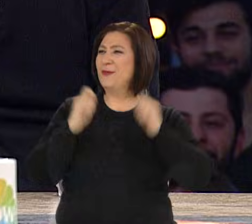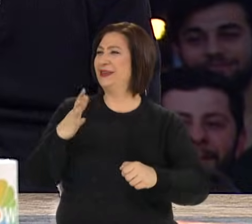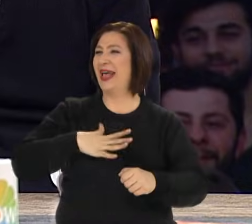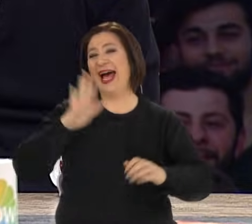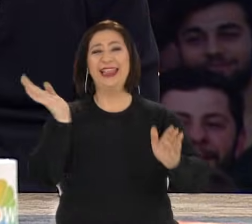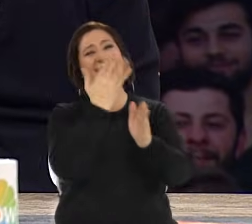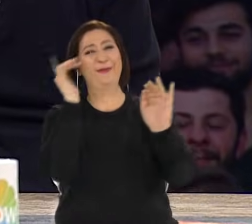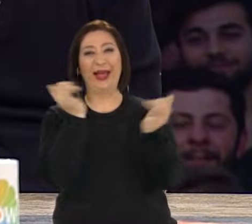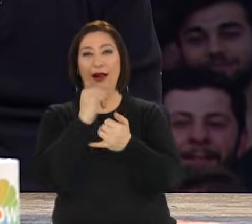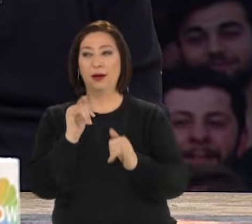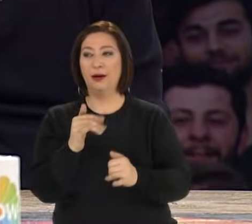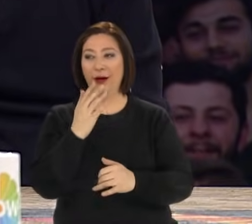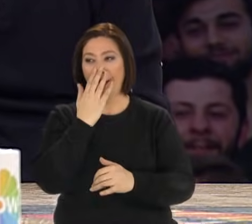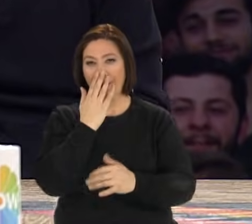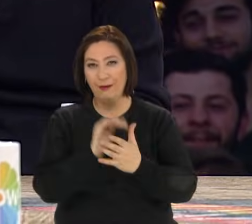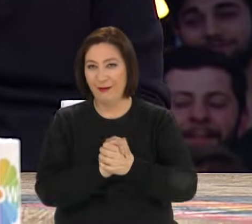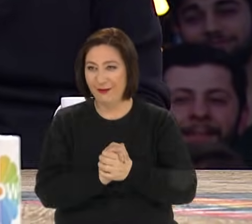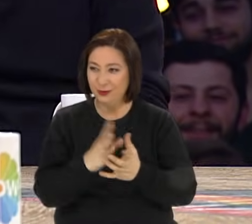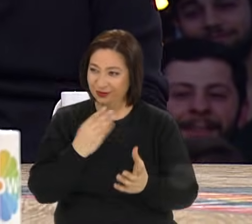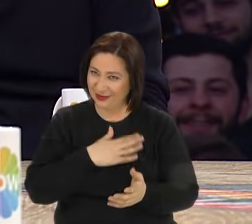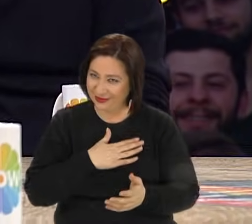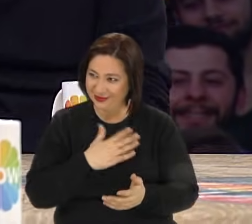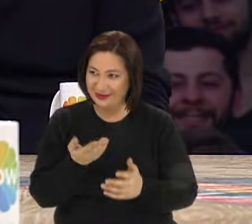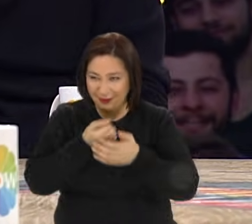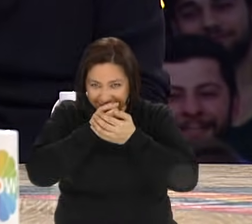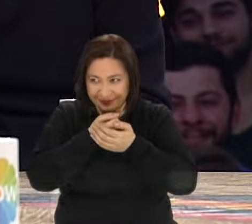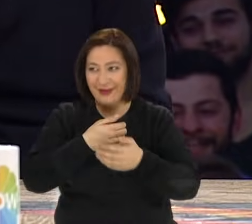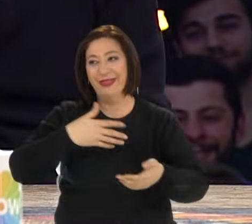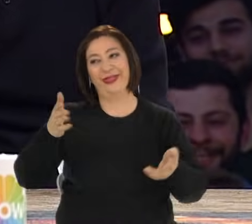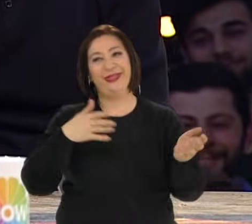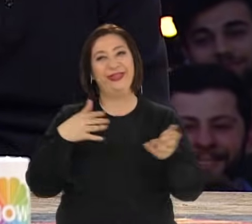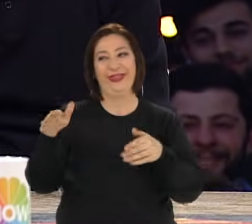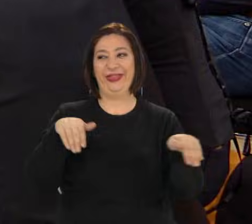gidip eğlenelim filan. Oo, çok saygı duyuyoruz, verelim öpelim falan.